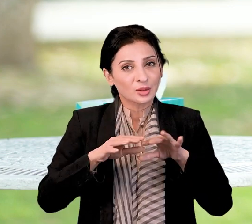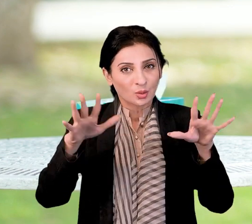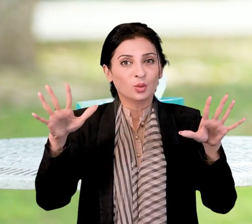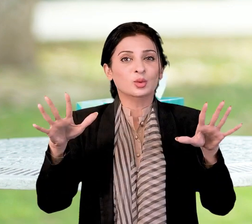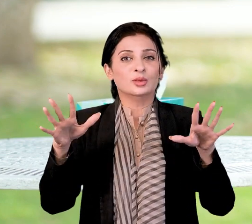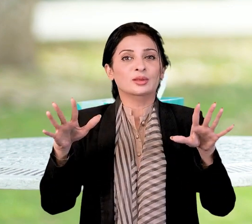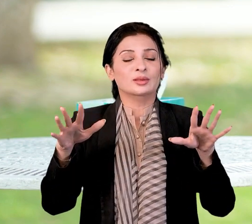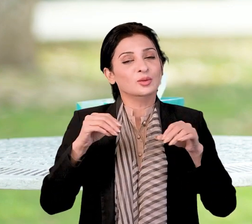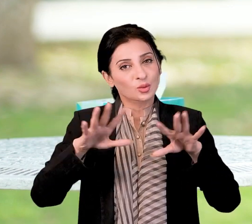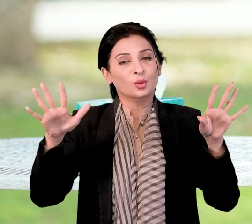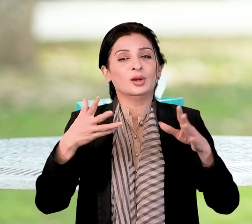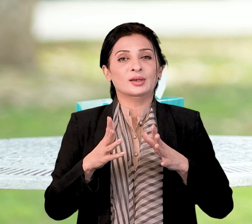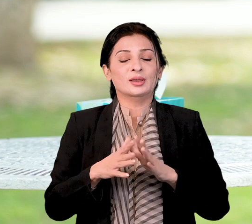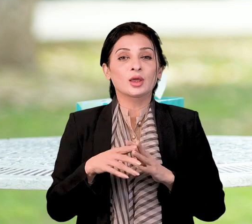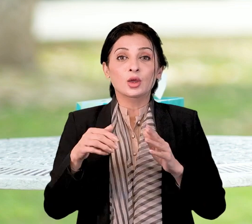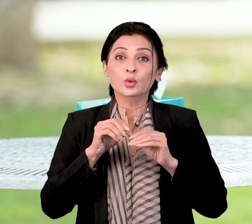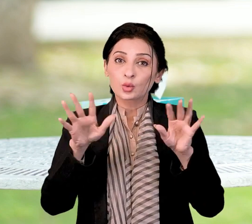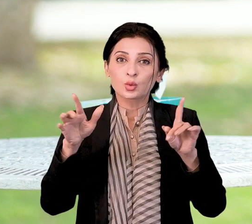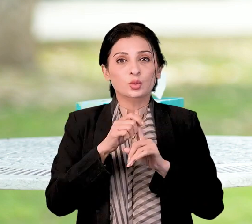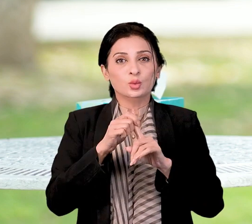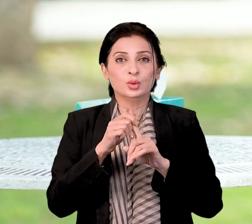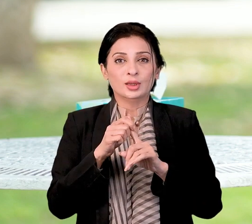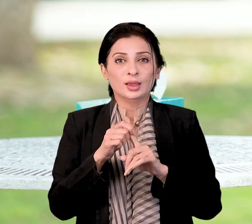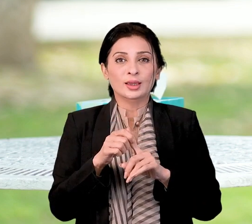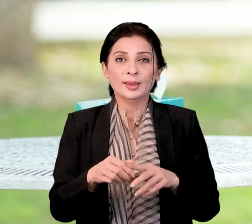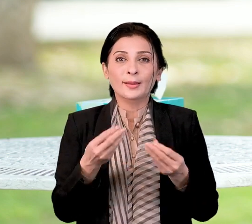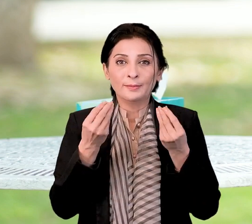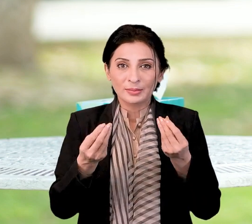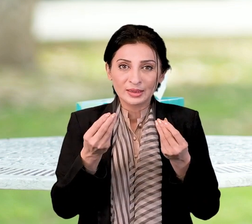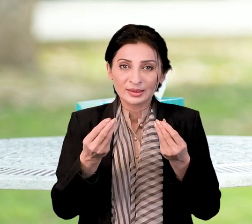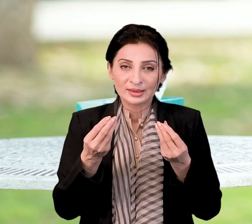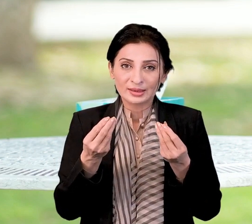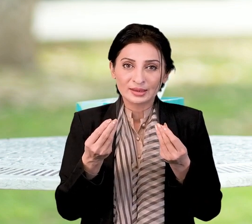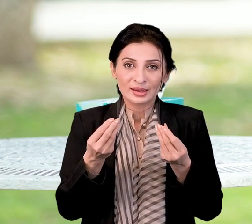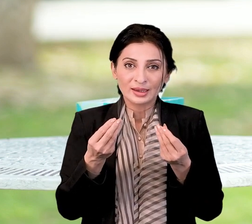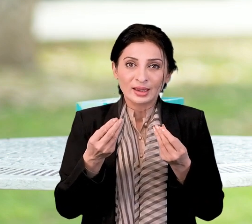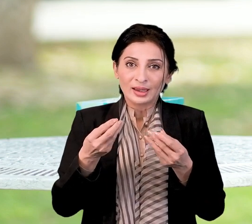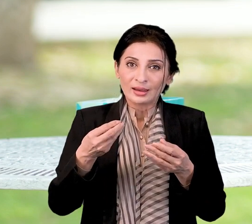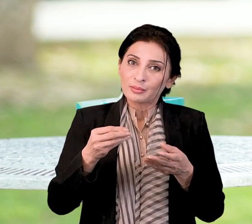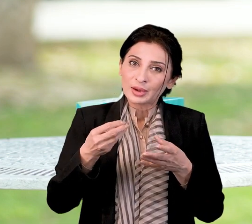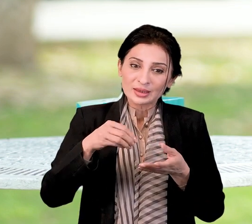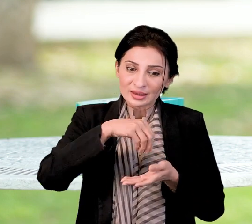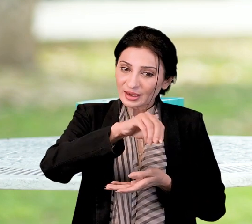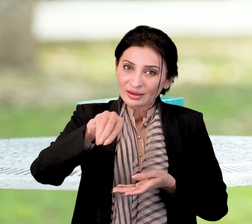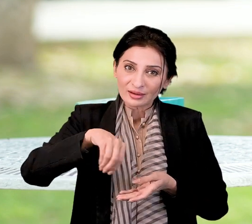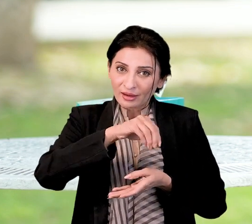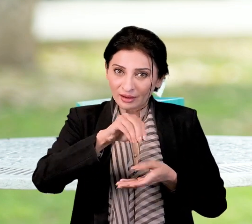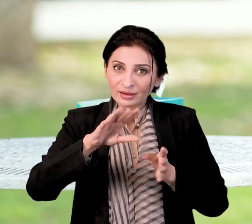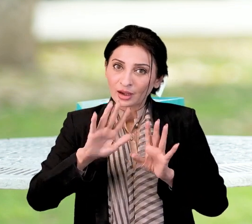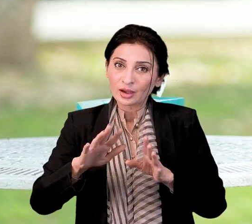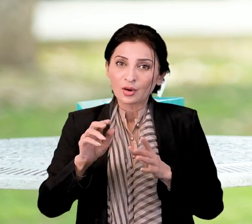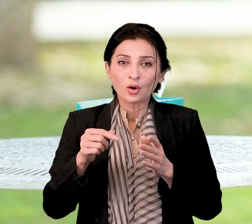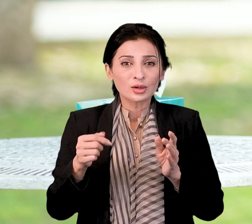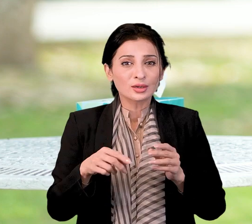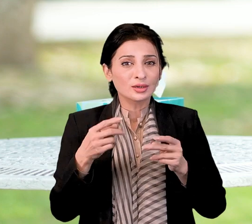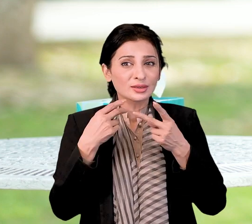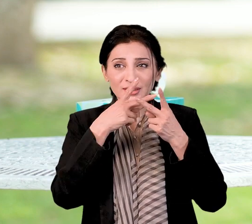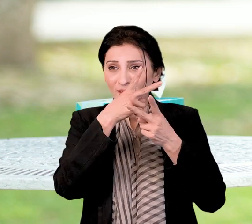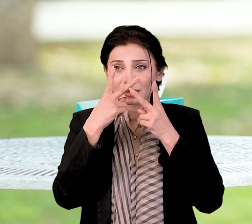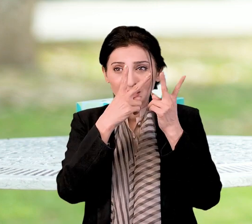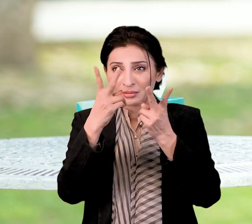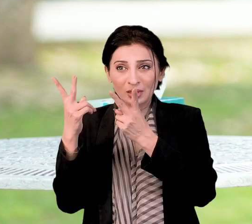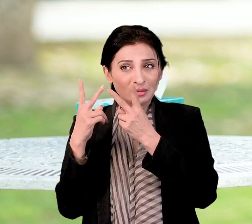important. So please invest yourselves in not just making the place and the ambience look beautiful, but also invest